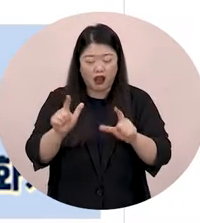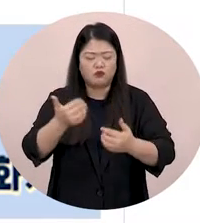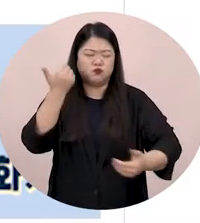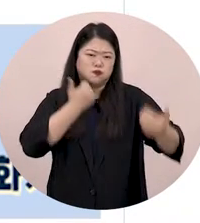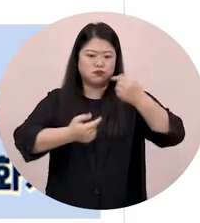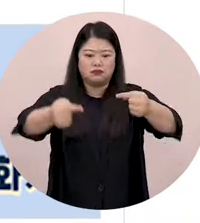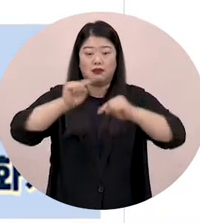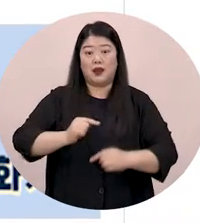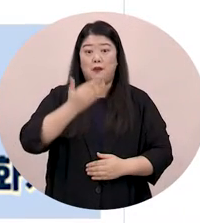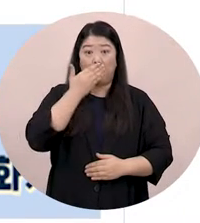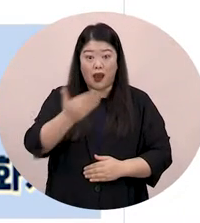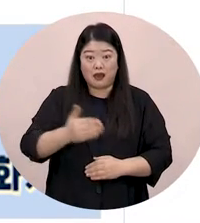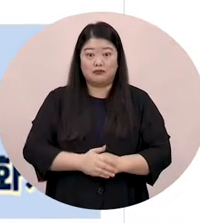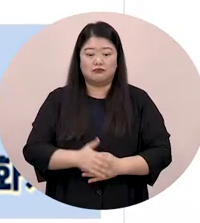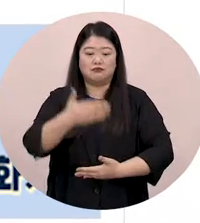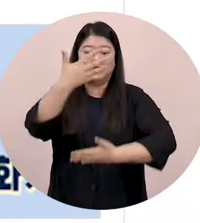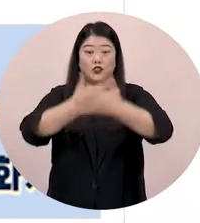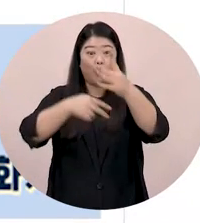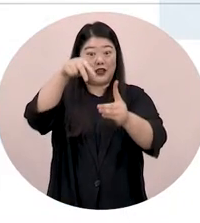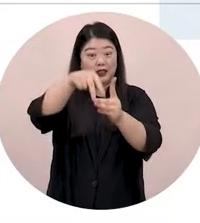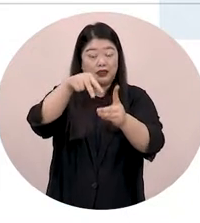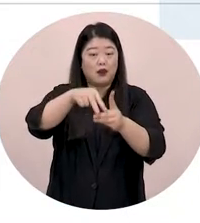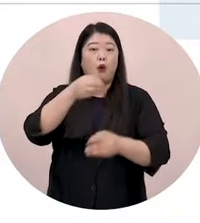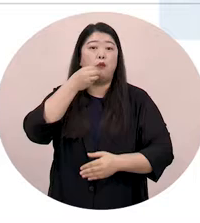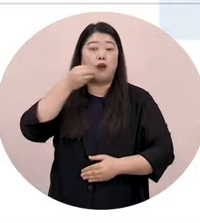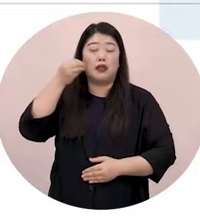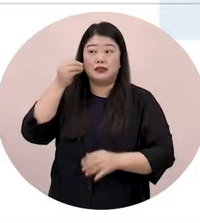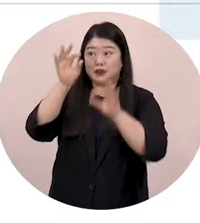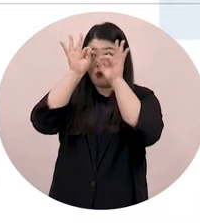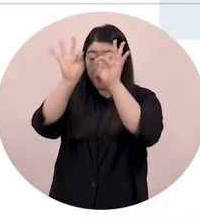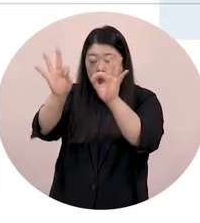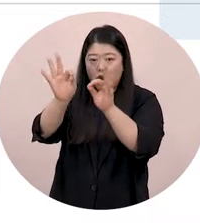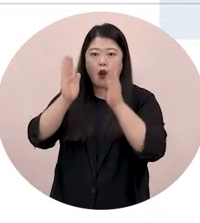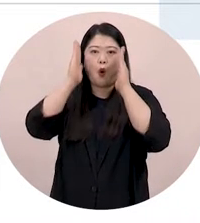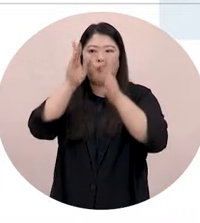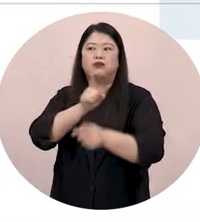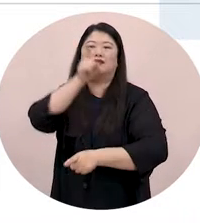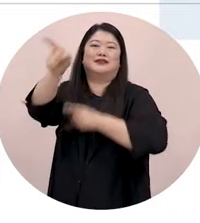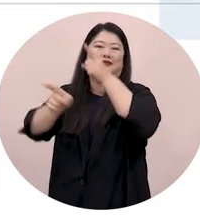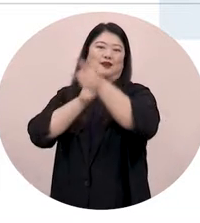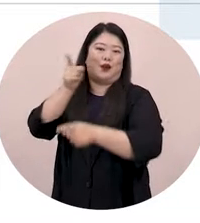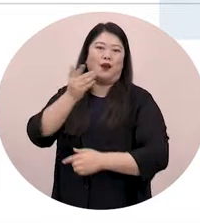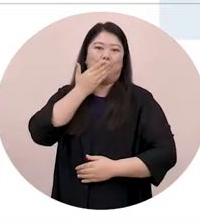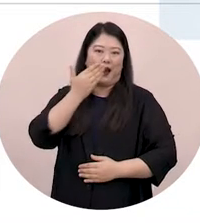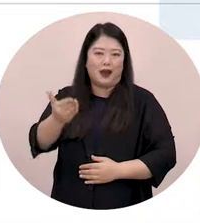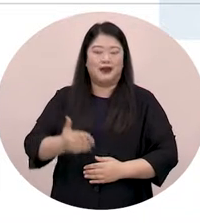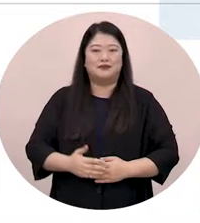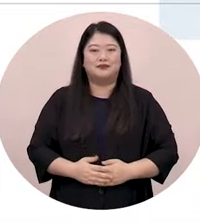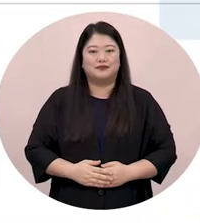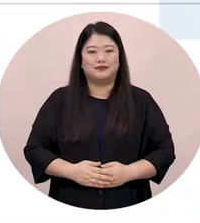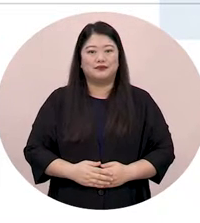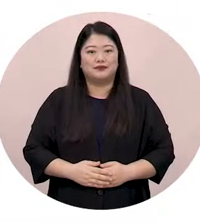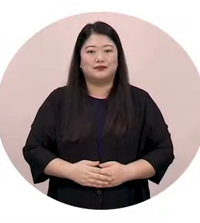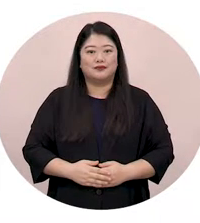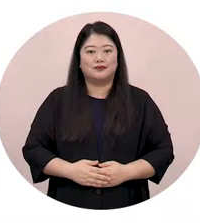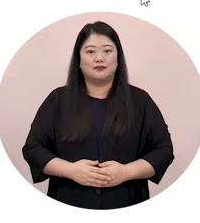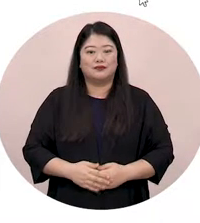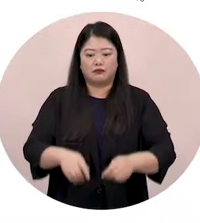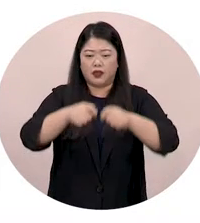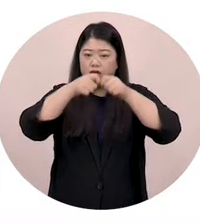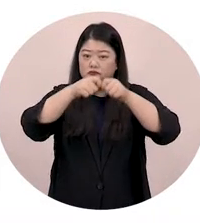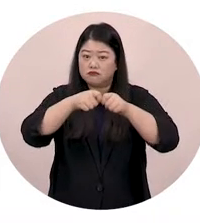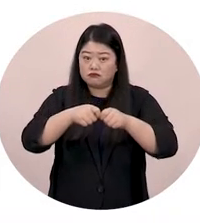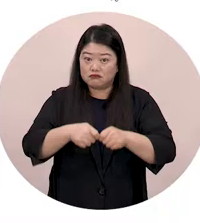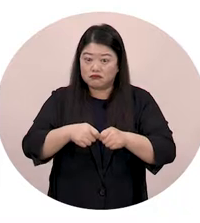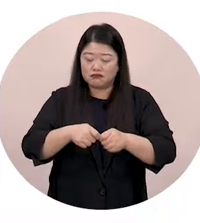누구나 참여할 수 있으며 강서구 영상미디어센터 홈페이지 미디어 교육 수강 신청에서 신청할 수 있습니다.